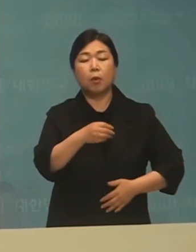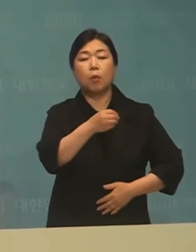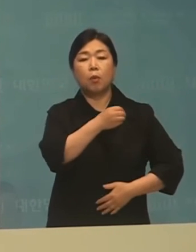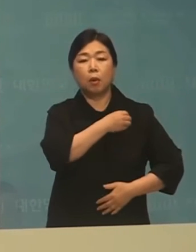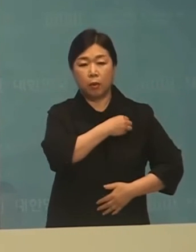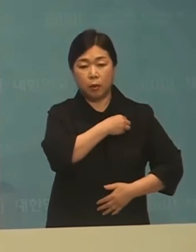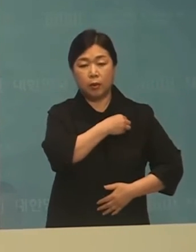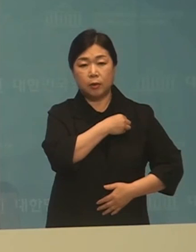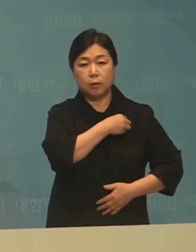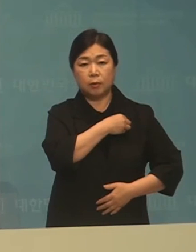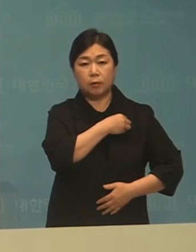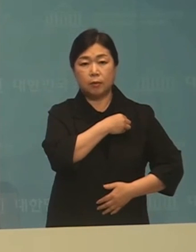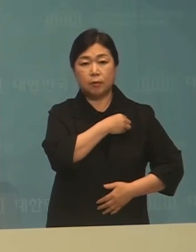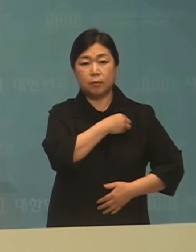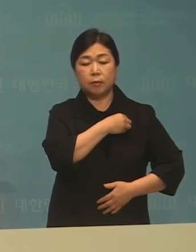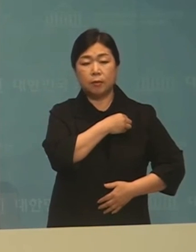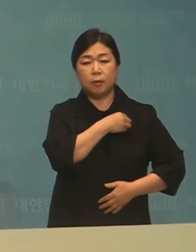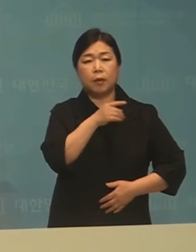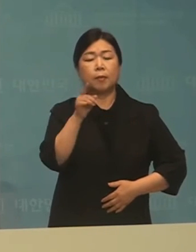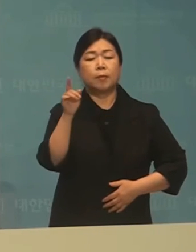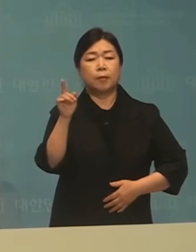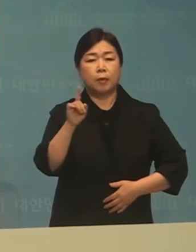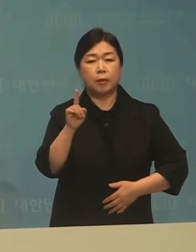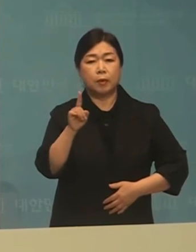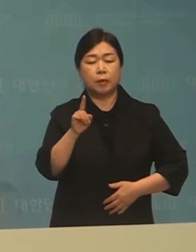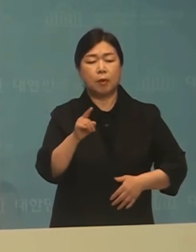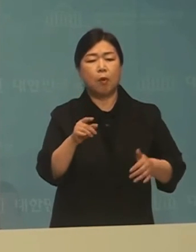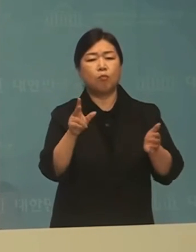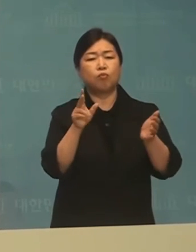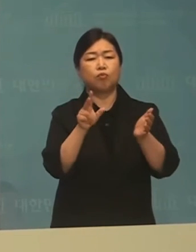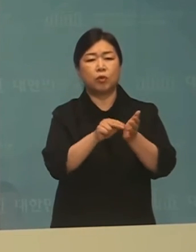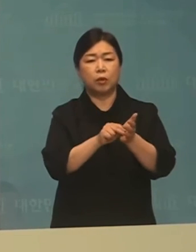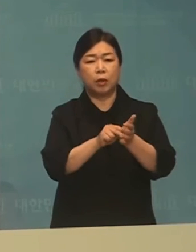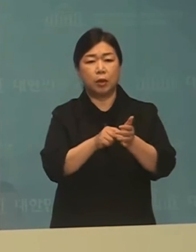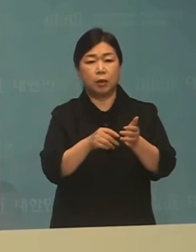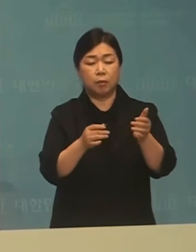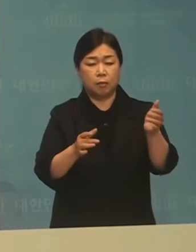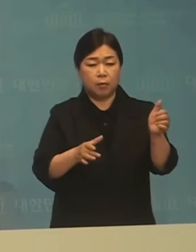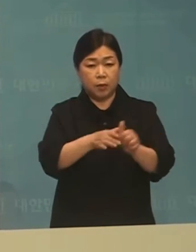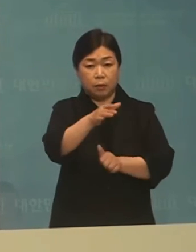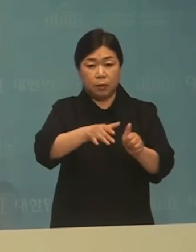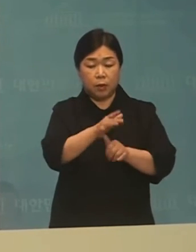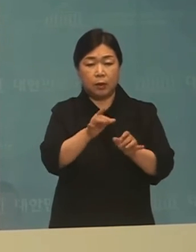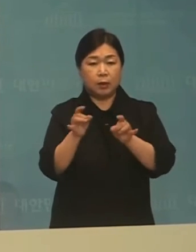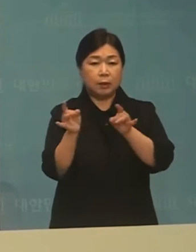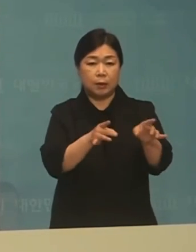회원이 단지 분란을 일으키고 있는 것입니다.